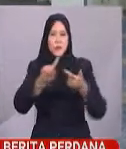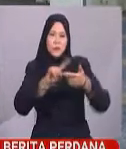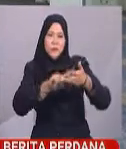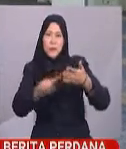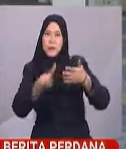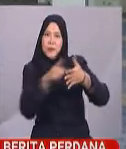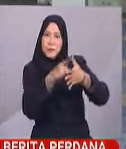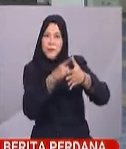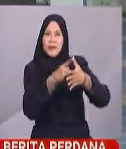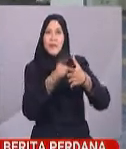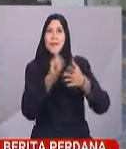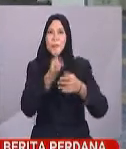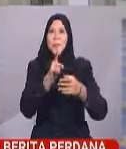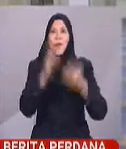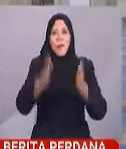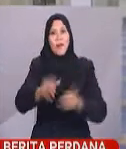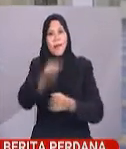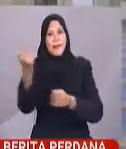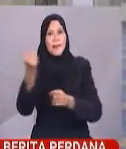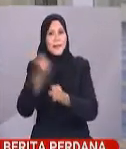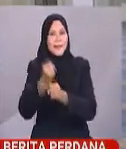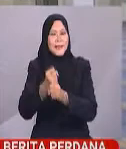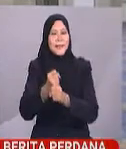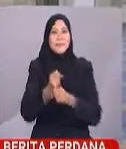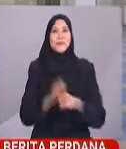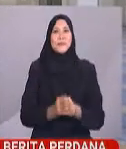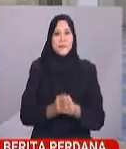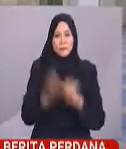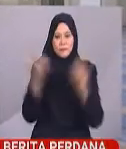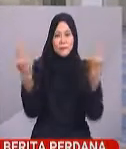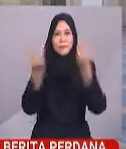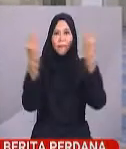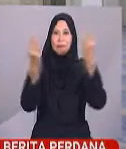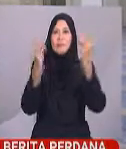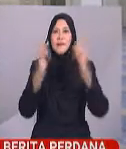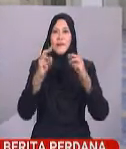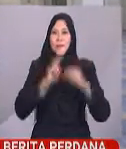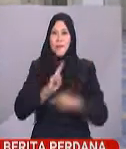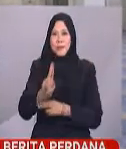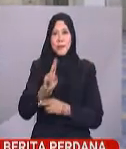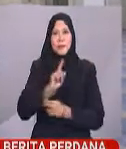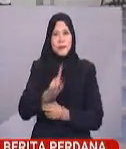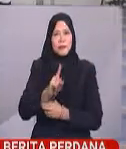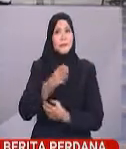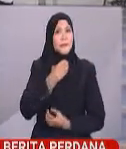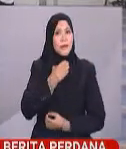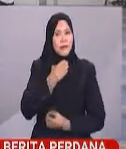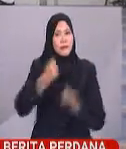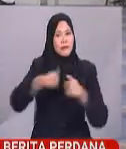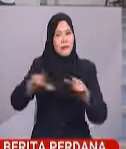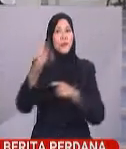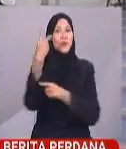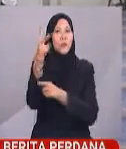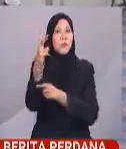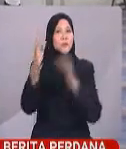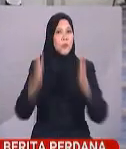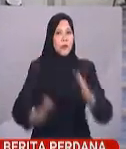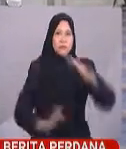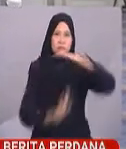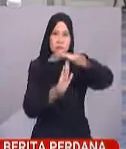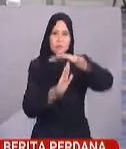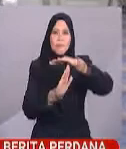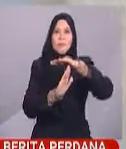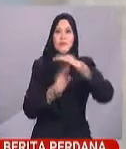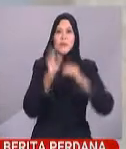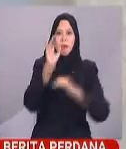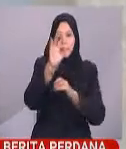minggu pertama, jadi hari ini sepatutnya orang lain. Majlis Agama Islam dan Adat Melayu Perak hanya membenarkan 12 orang termasuk